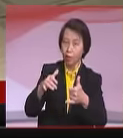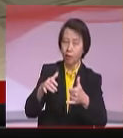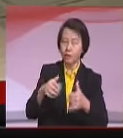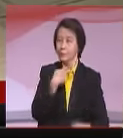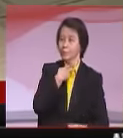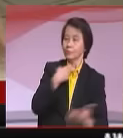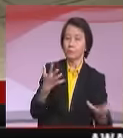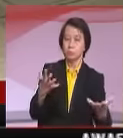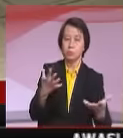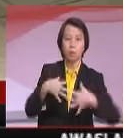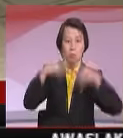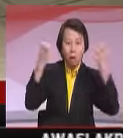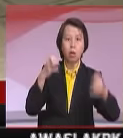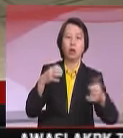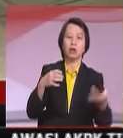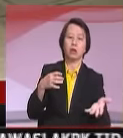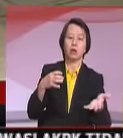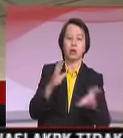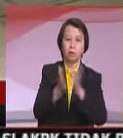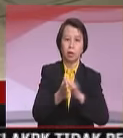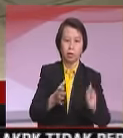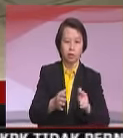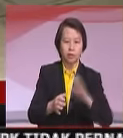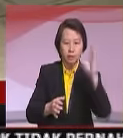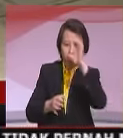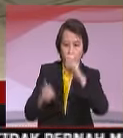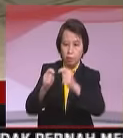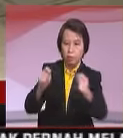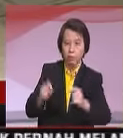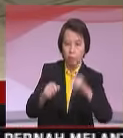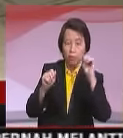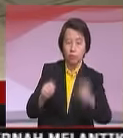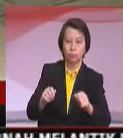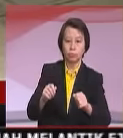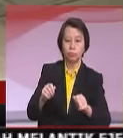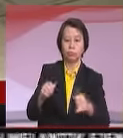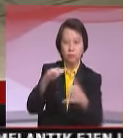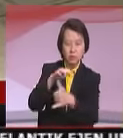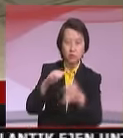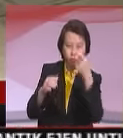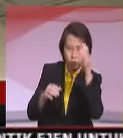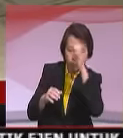terhempit lah. Sekarang ini mereka nak cari tempat mana mereka nak